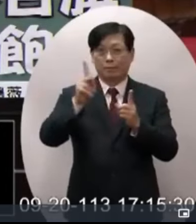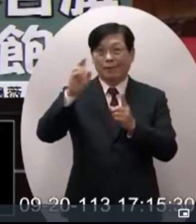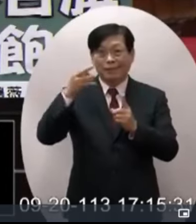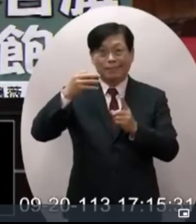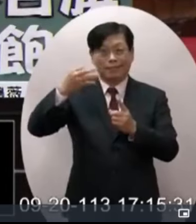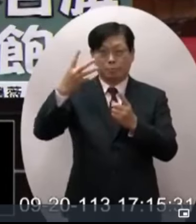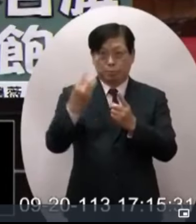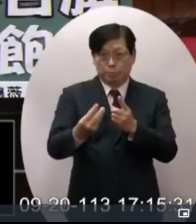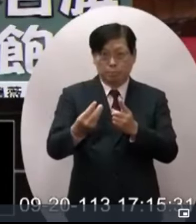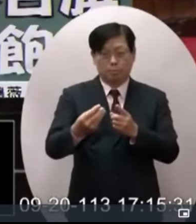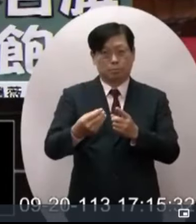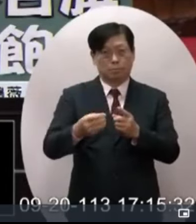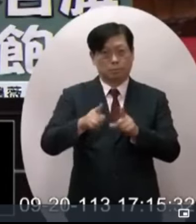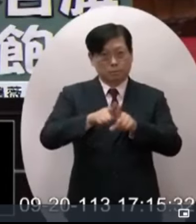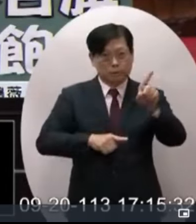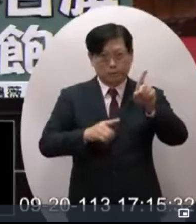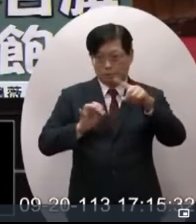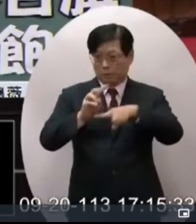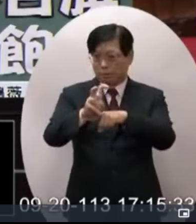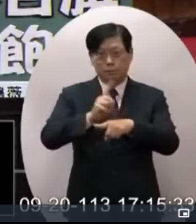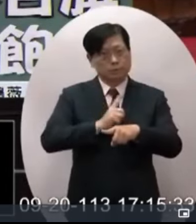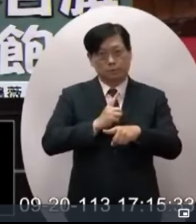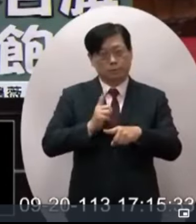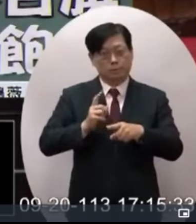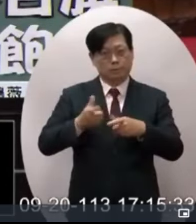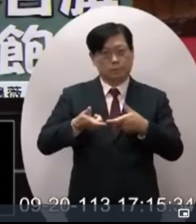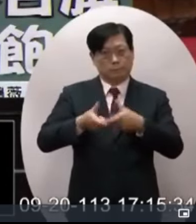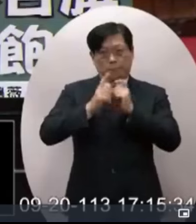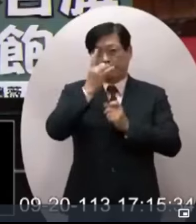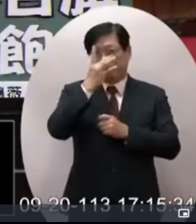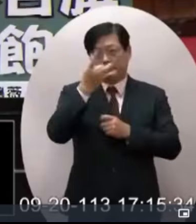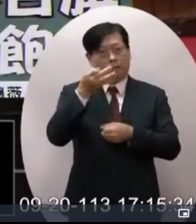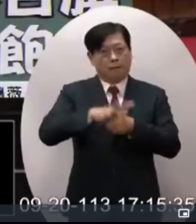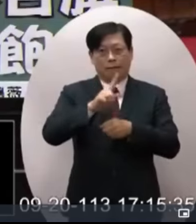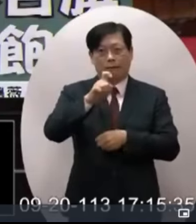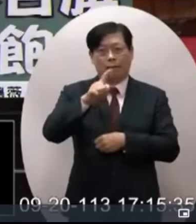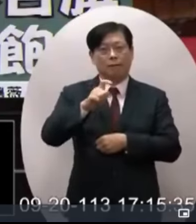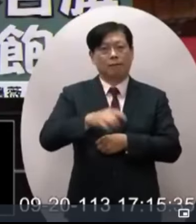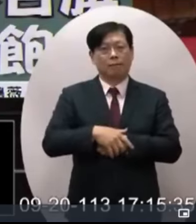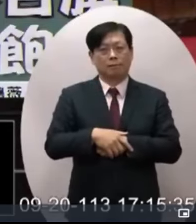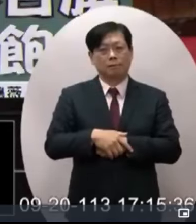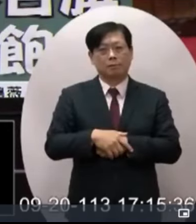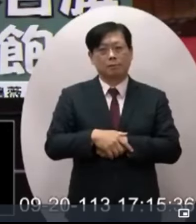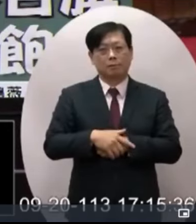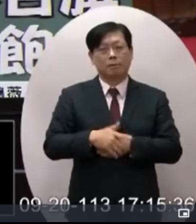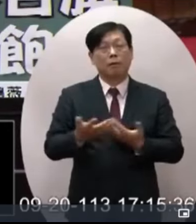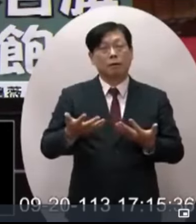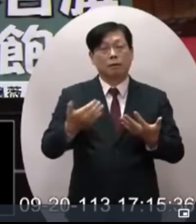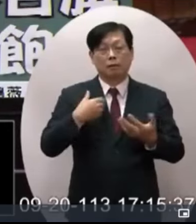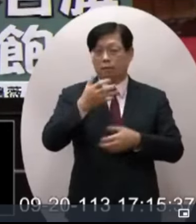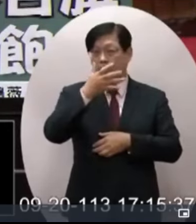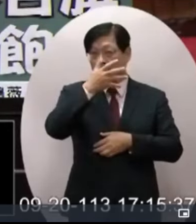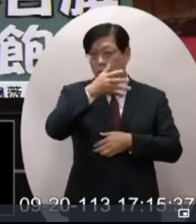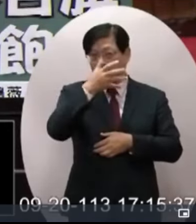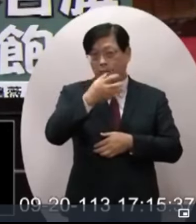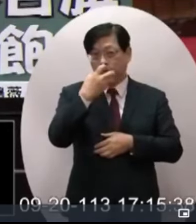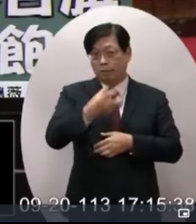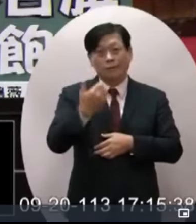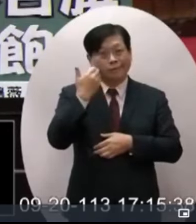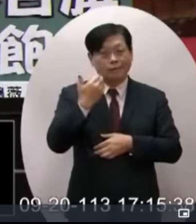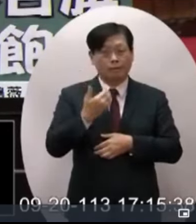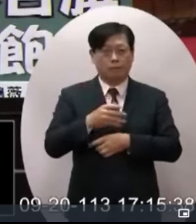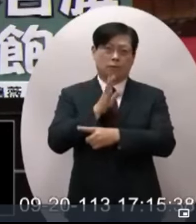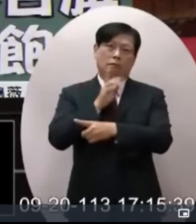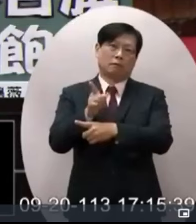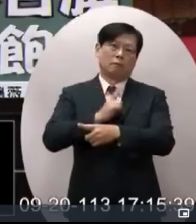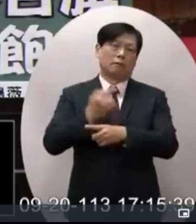这2层的 gap， 他补不过来，所以他必须去退。好，那么倒霉的是谁？倒霉